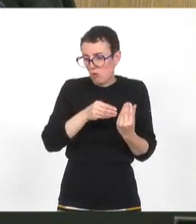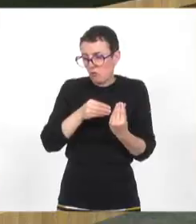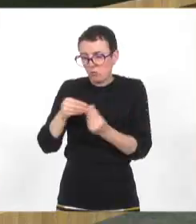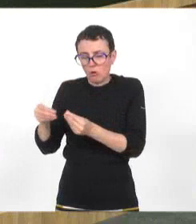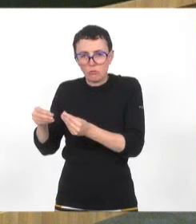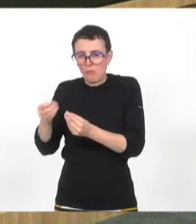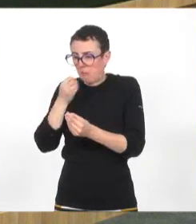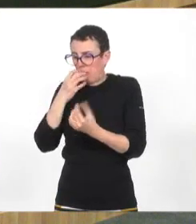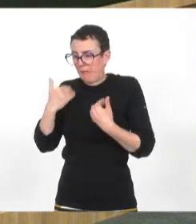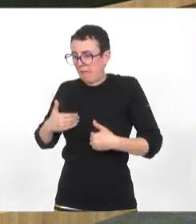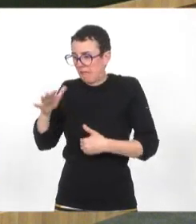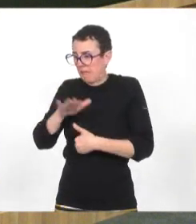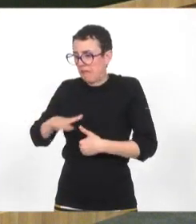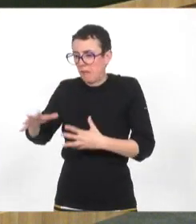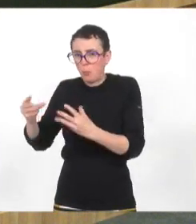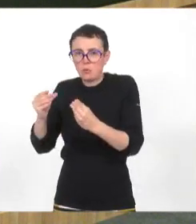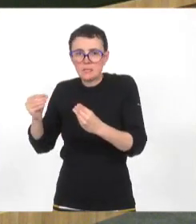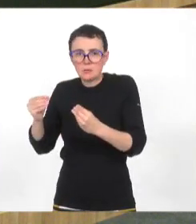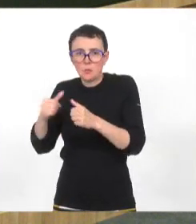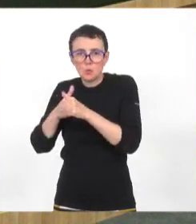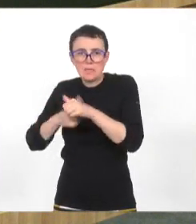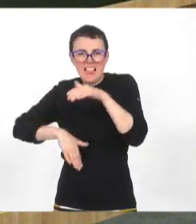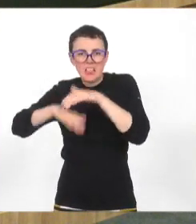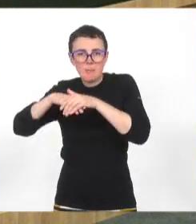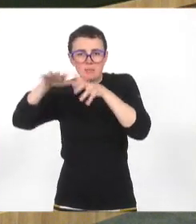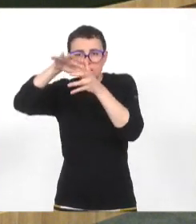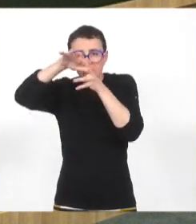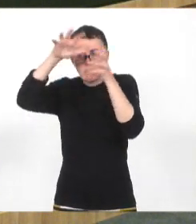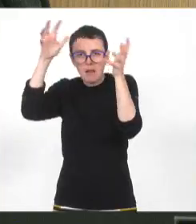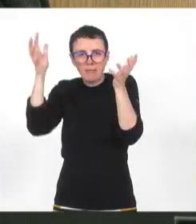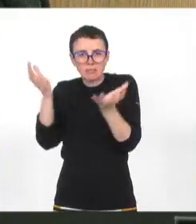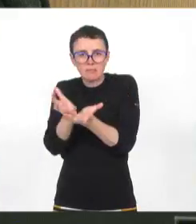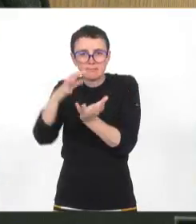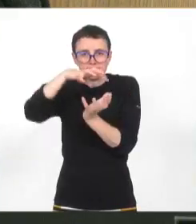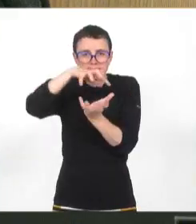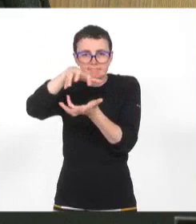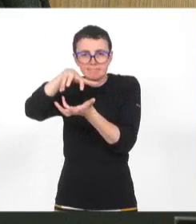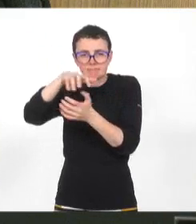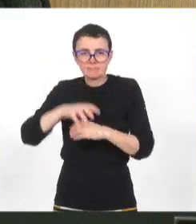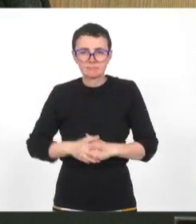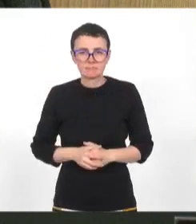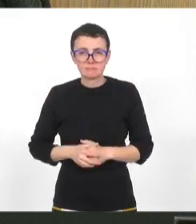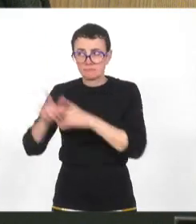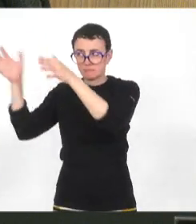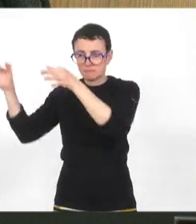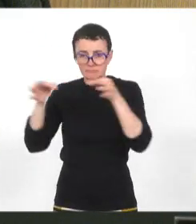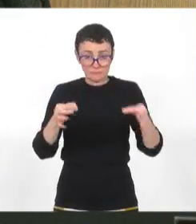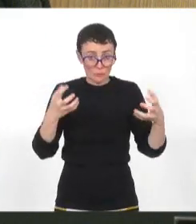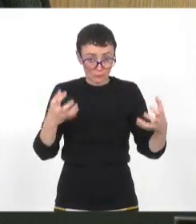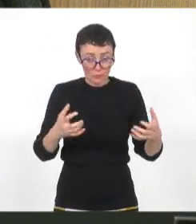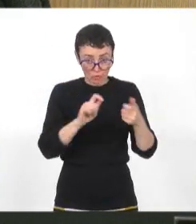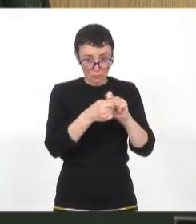planétaires. Notre deuxième amendement porte sur le dispositif d'aide à l'immobilier des